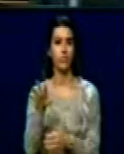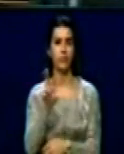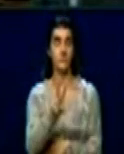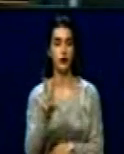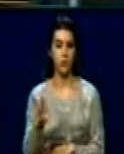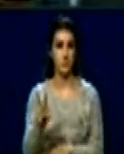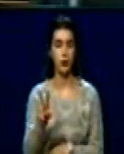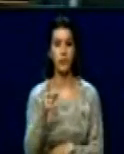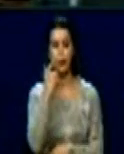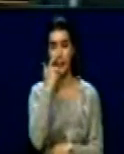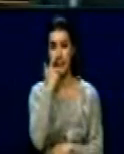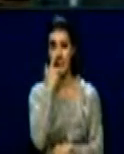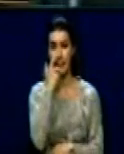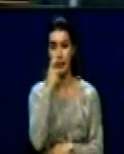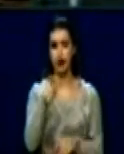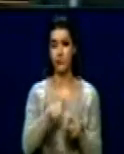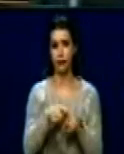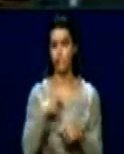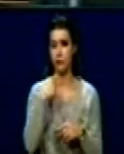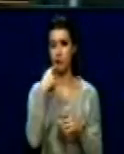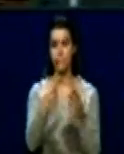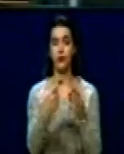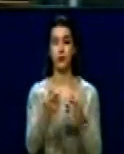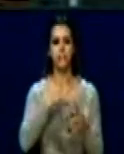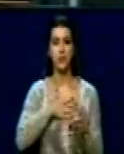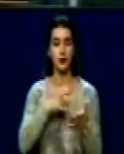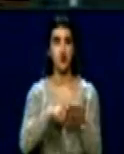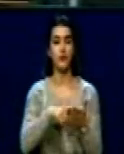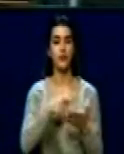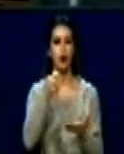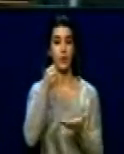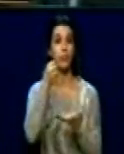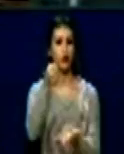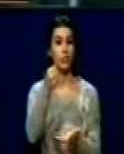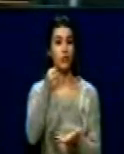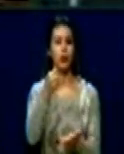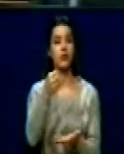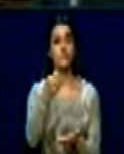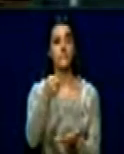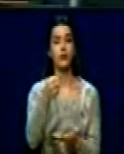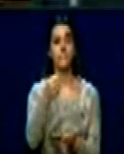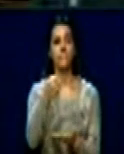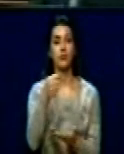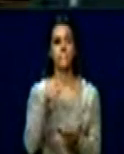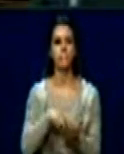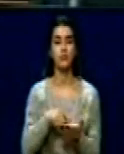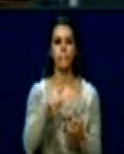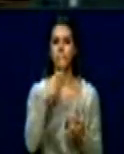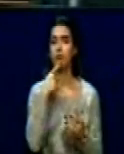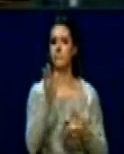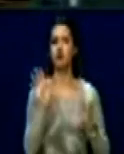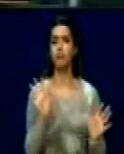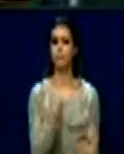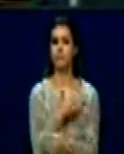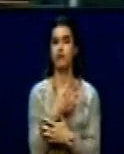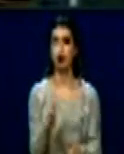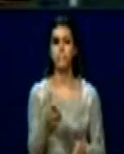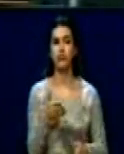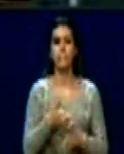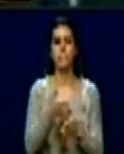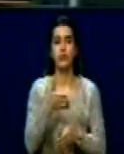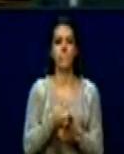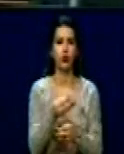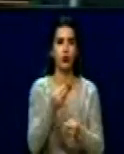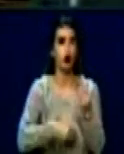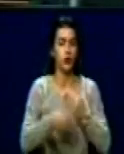do vendosë. Ky është edhe një herë, pra, përveç se është buxhet i që e pamundson, jo që nuk e ndihmon, po e pamundson